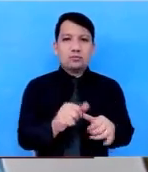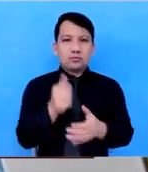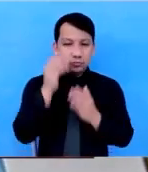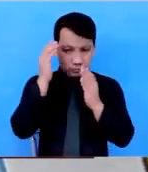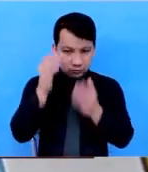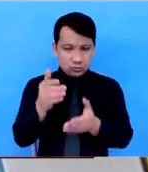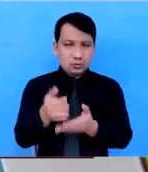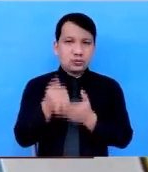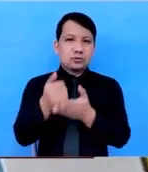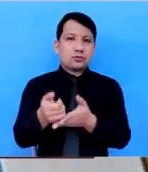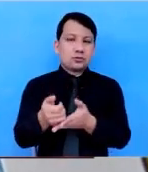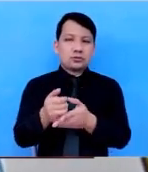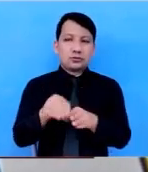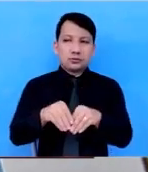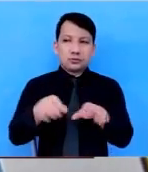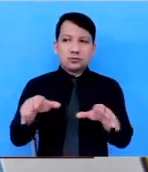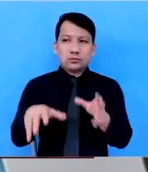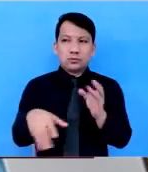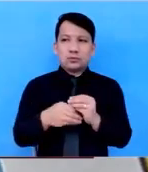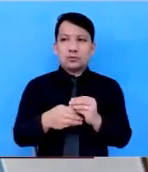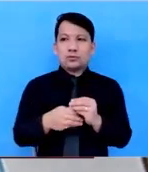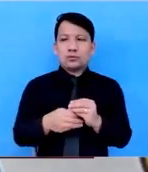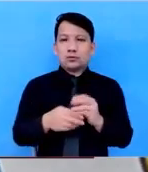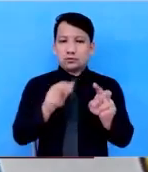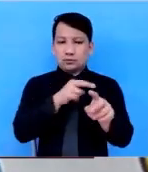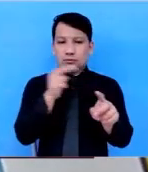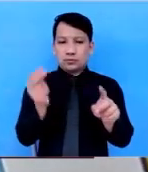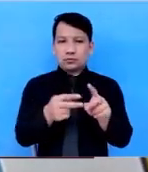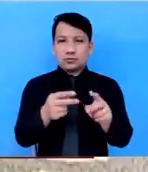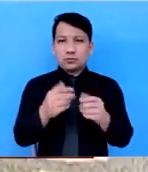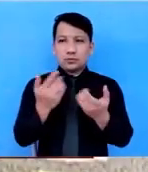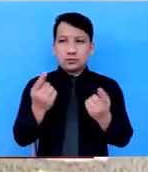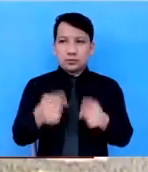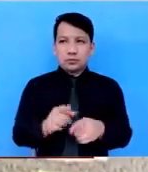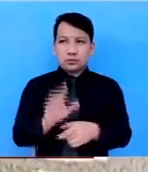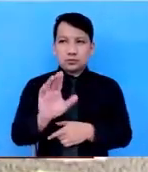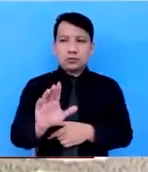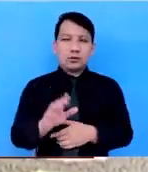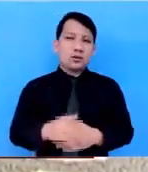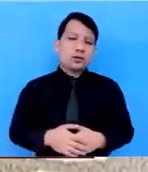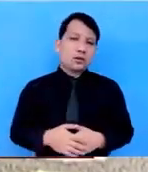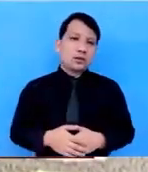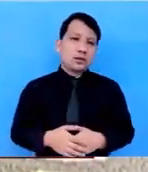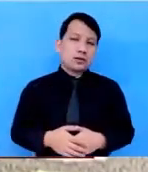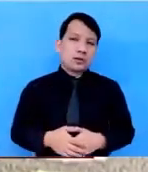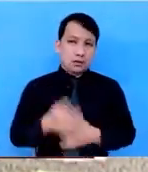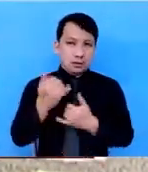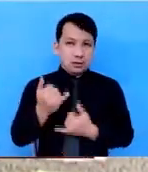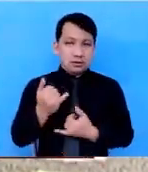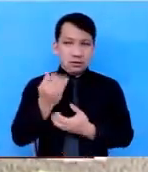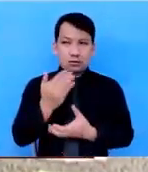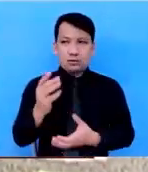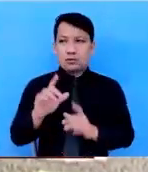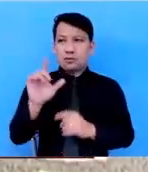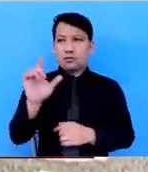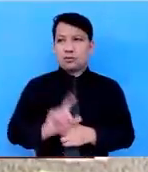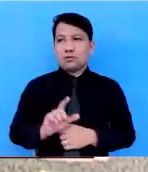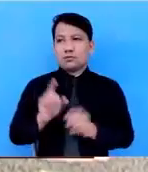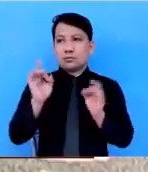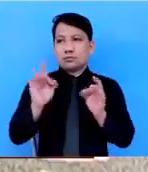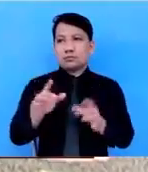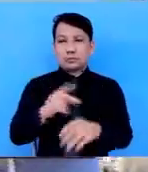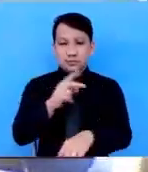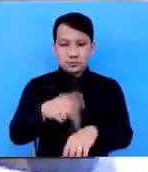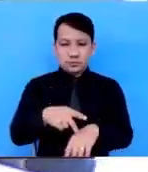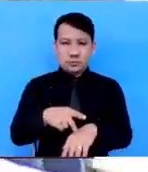will prevent these projections from happening. Sa ngayon, low risk pa rin ang Pilipinas sa